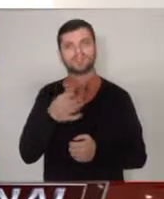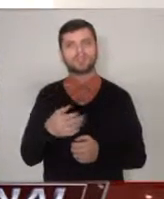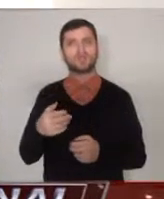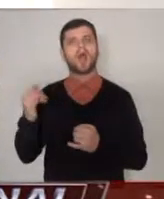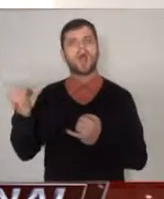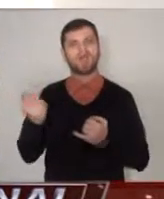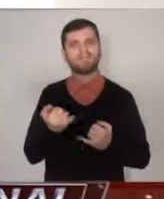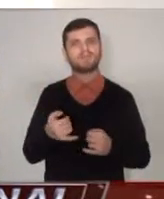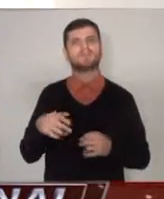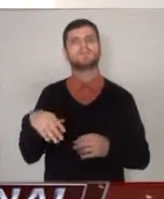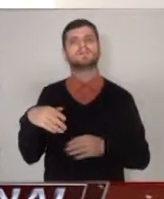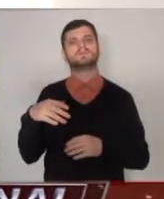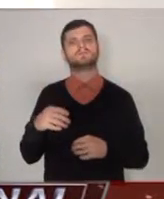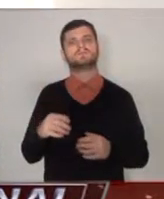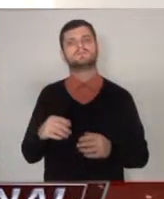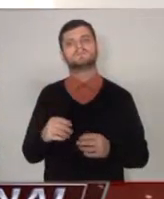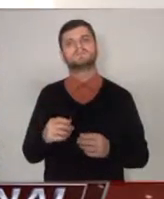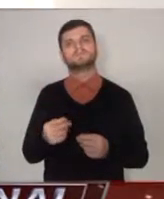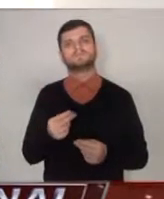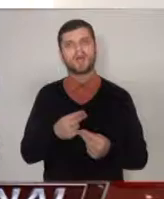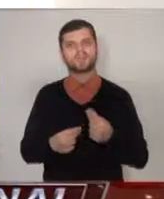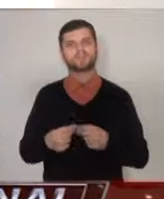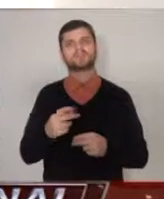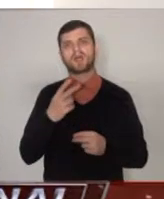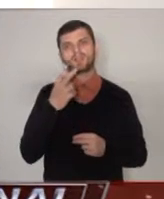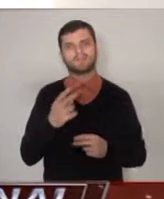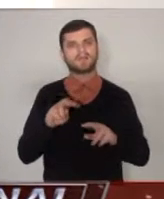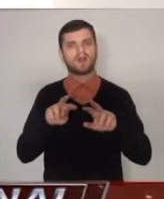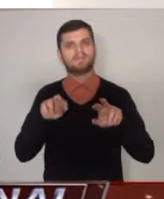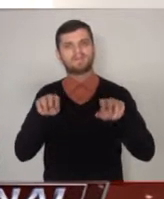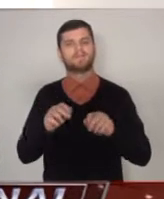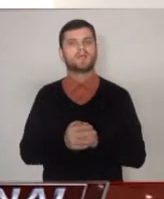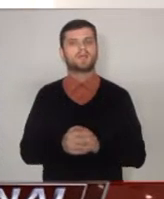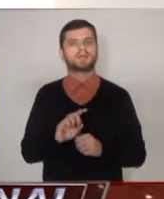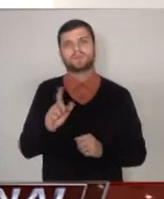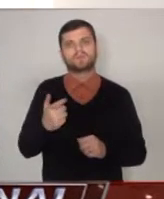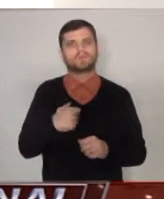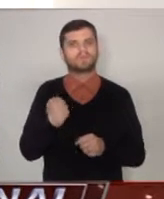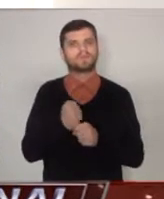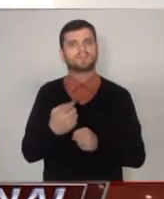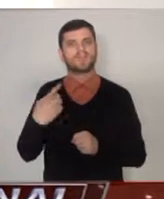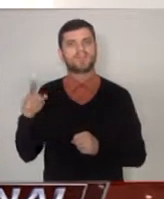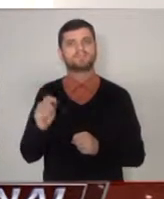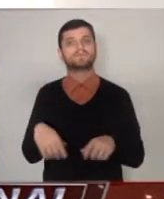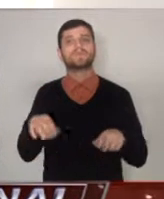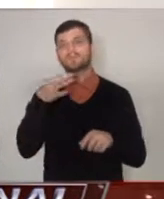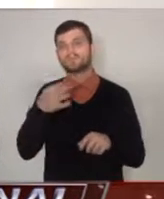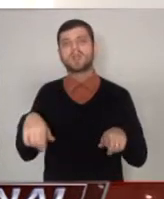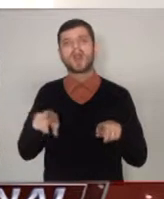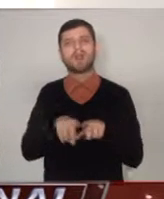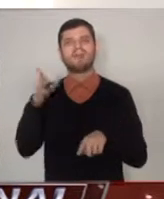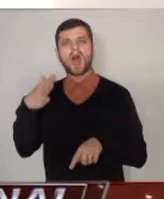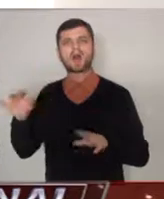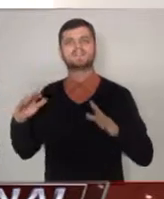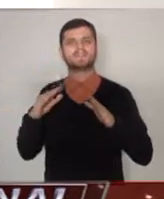spus da și uite, am ajuns unde am ajuns, în situația de a pierde proiectele. Am mai întâlnit asemenea situații și în alte localități, chiar și în